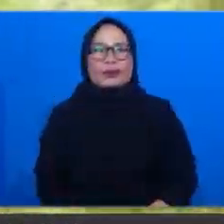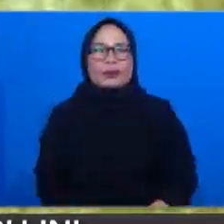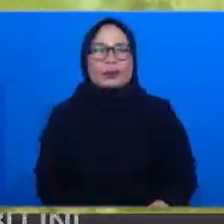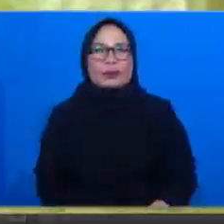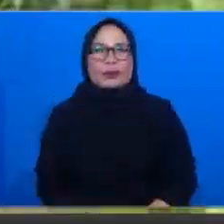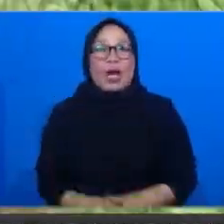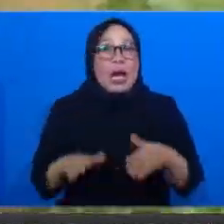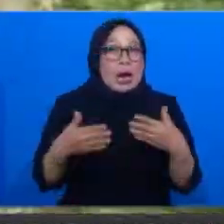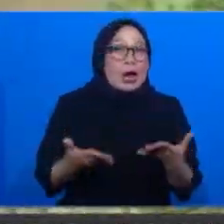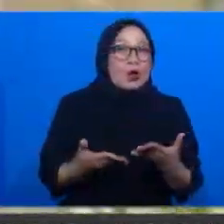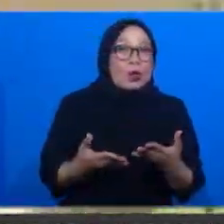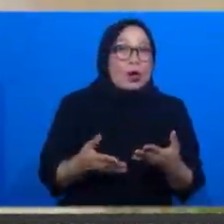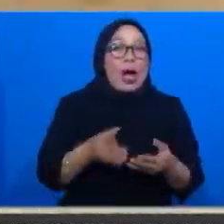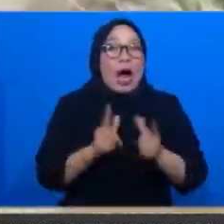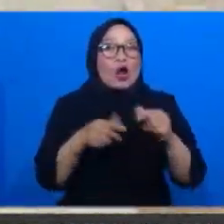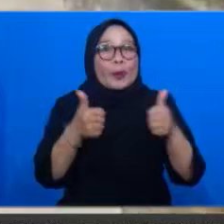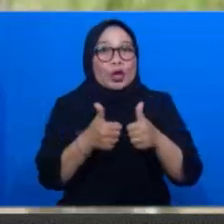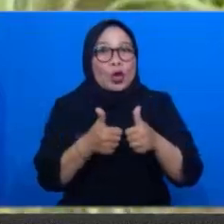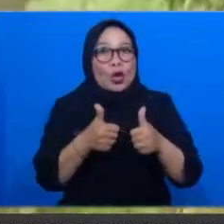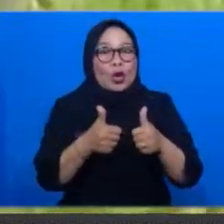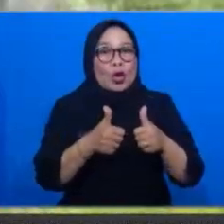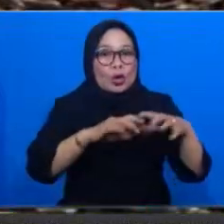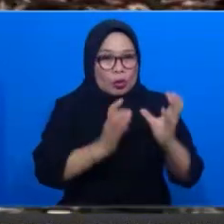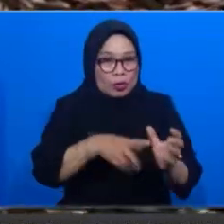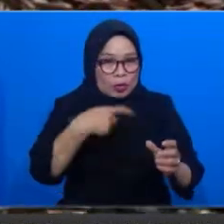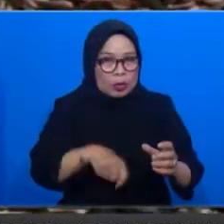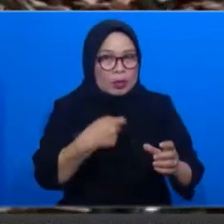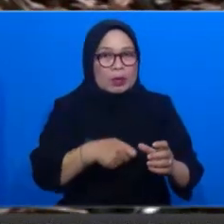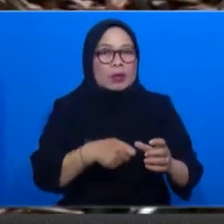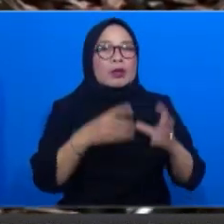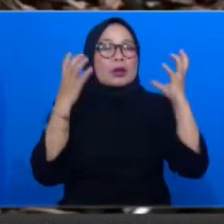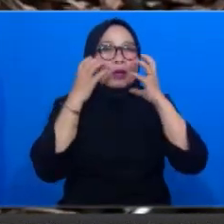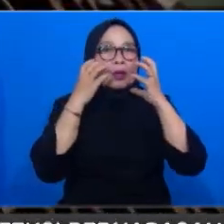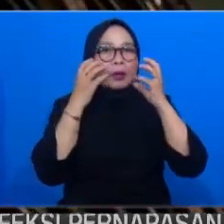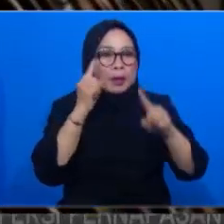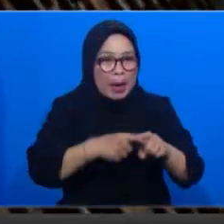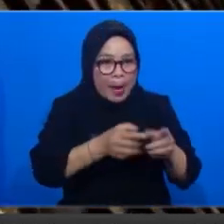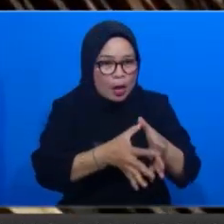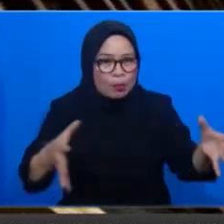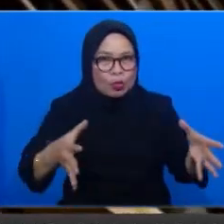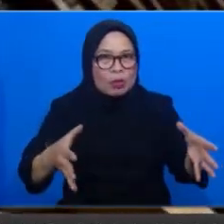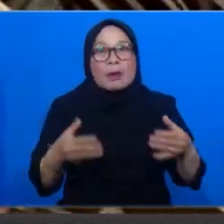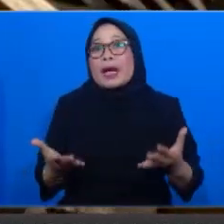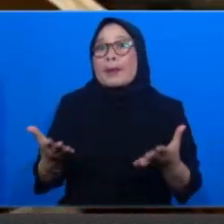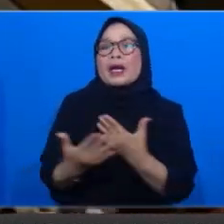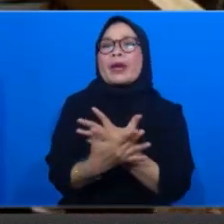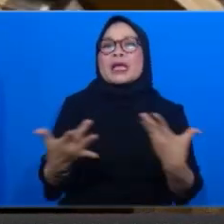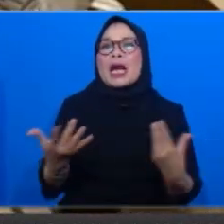Lalu, jika benar Kabinet Menteri Prabowo Gibran bakal super gemuk, apa tanggapan masyarakat?